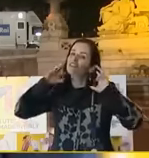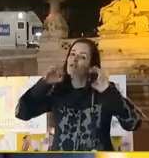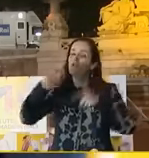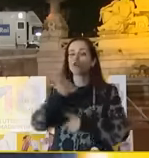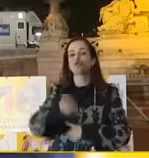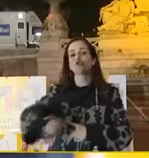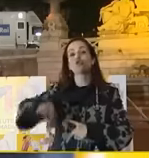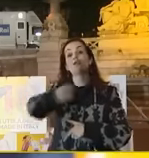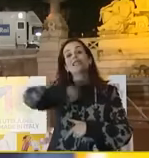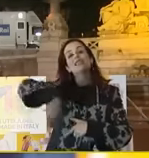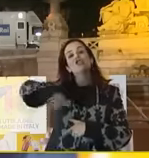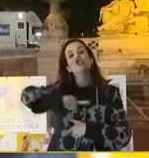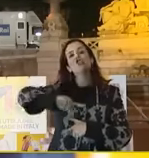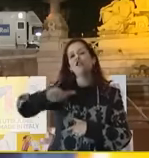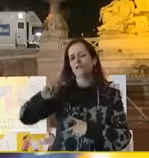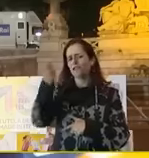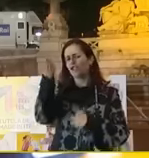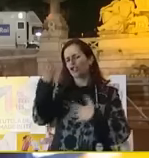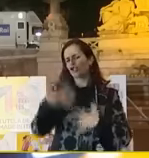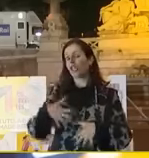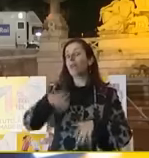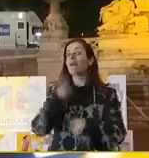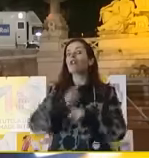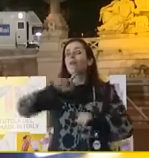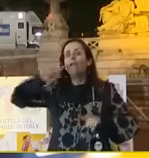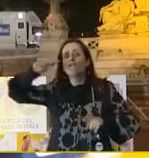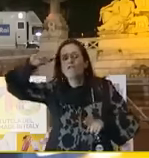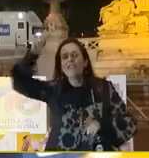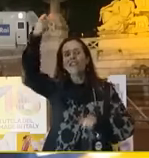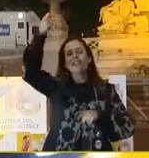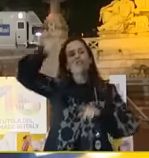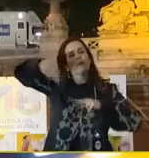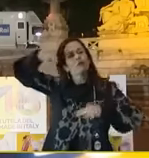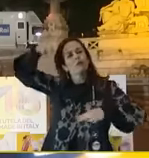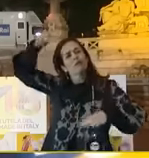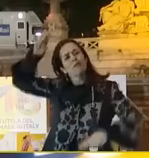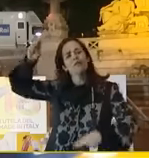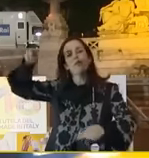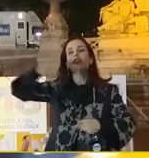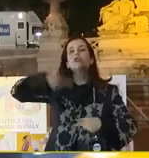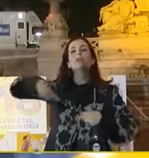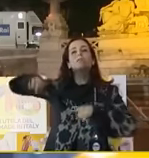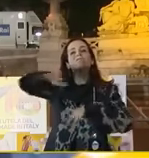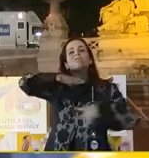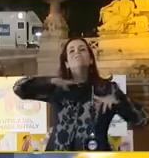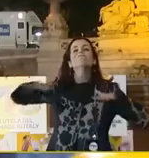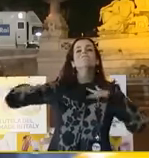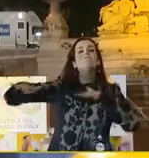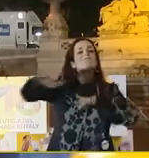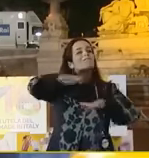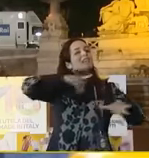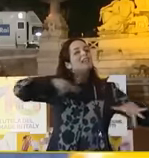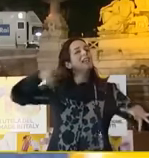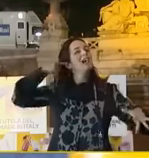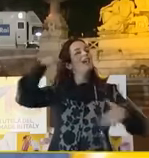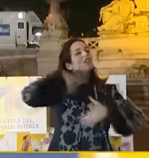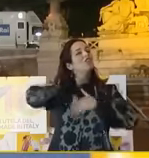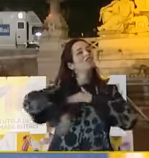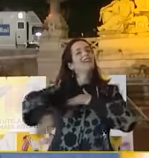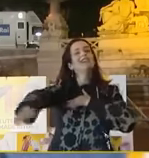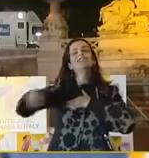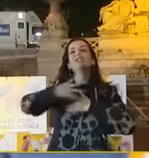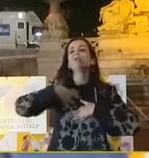veramente stravincere, lo sento un po' nell'aria, poi ripeto, non lo so, però sento proprio un clima